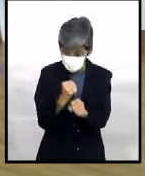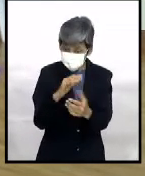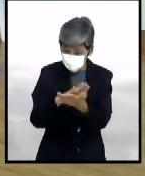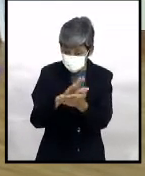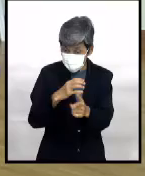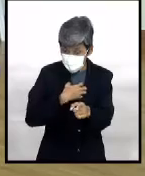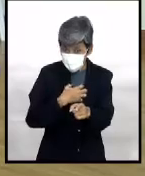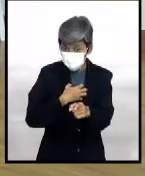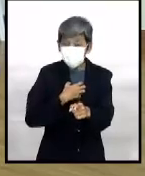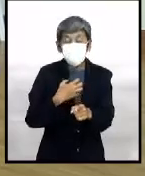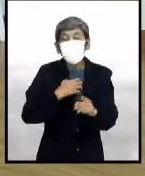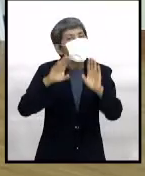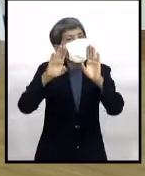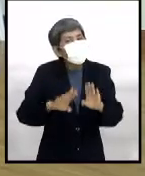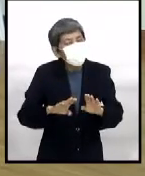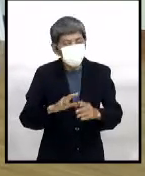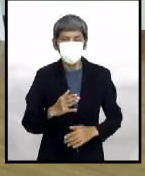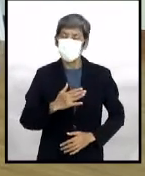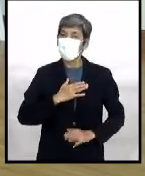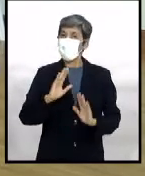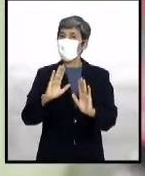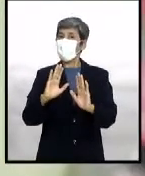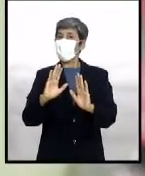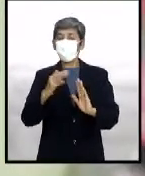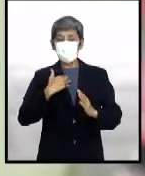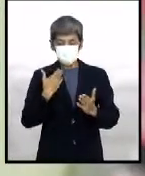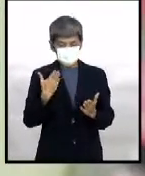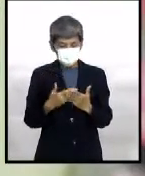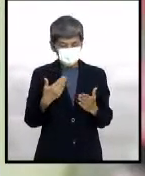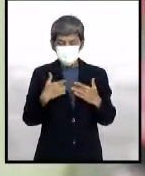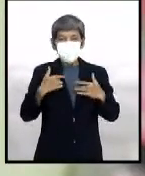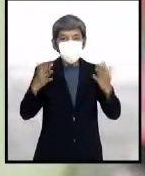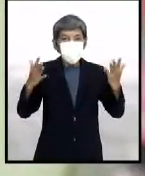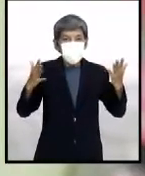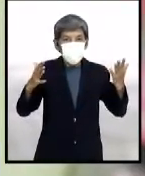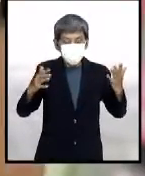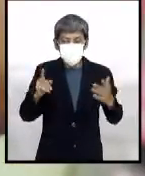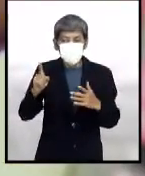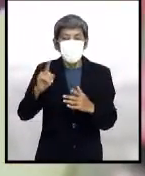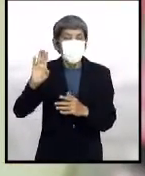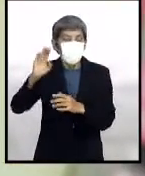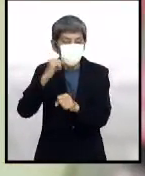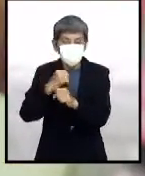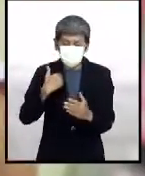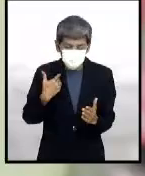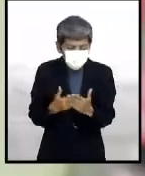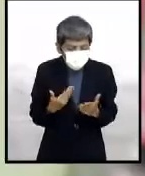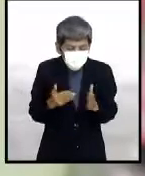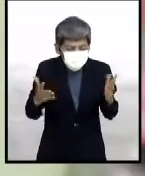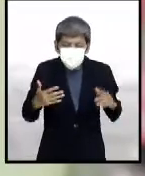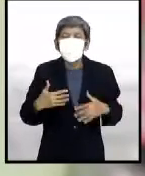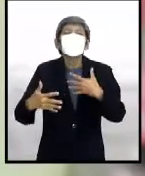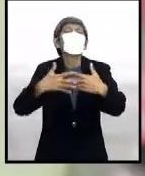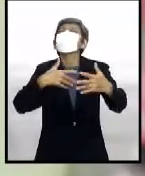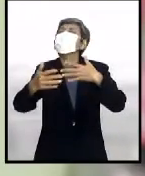ทำโรงเรียนคุณนัทสนใจที่แบบไหนผมก็บอกอุ้ยผมไม่มีตังค์นะคุณพ่อเพราะยังนึกว่าคุณพ่อเป็นนักธุรกิจผมไม่มีตังค์นะครับผม